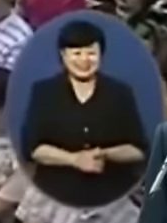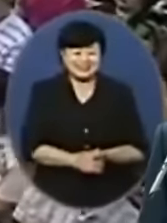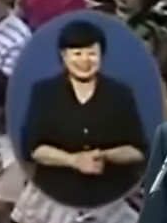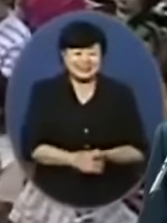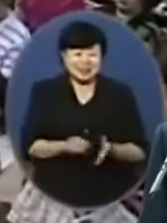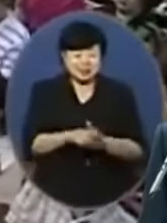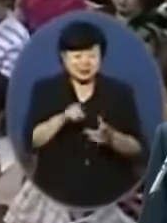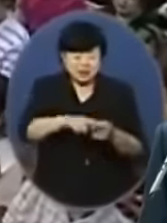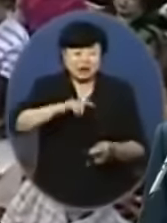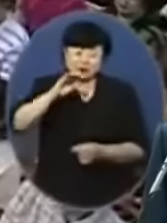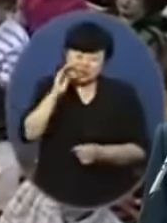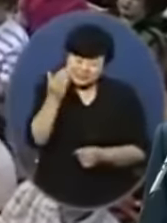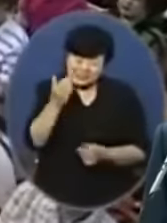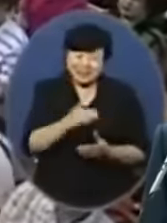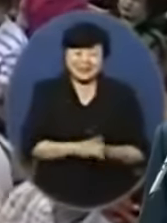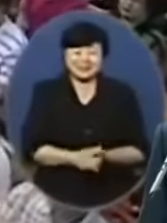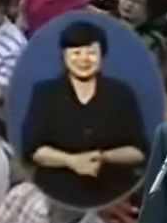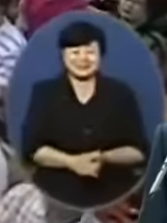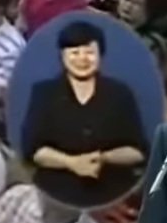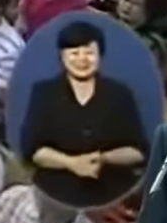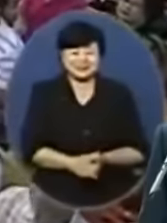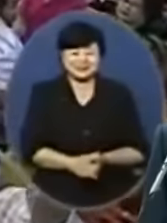내 믿은 대로 될지어다.